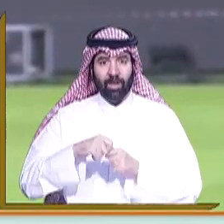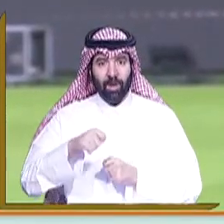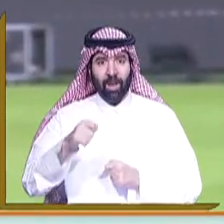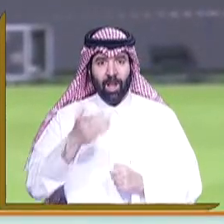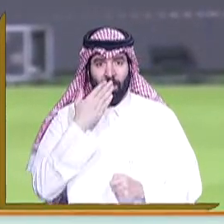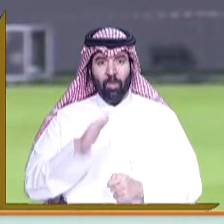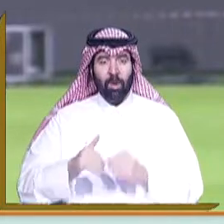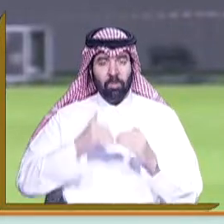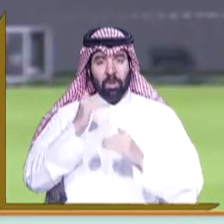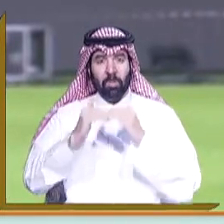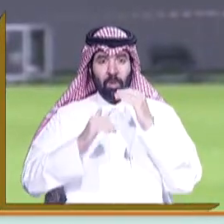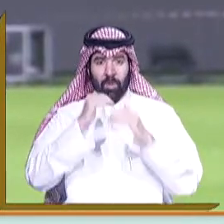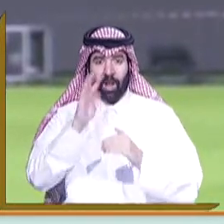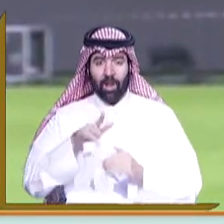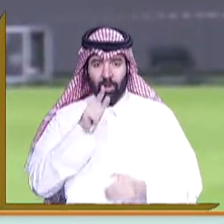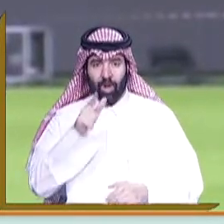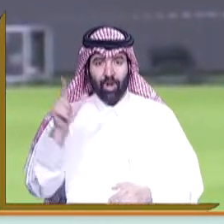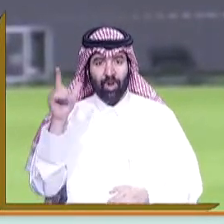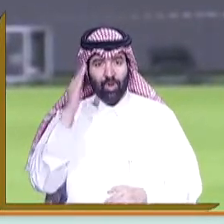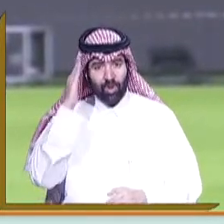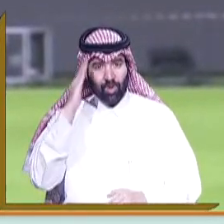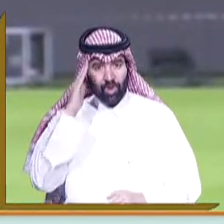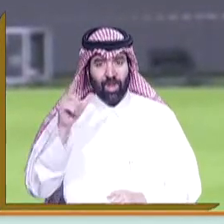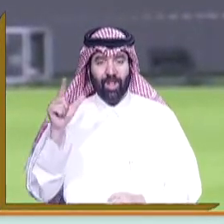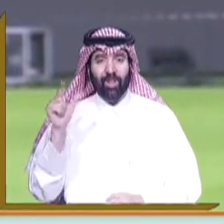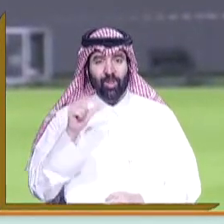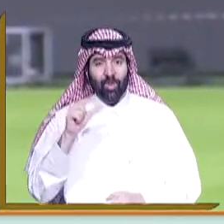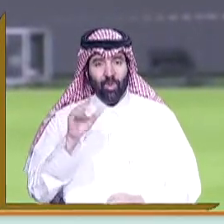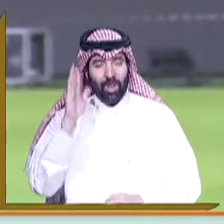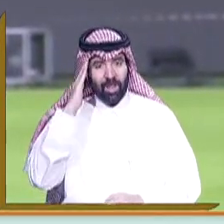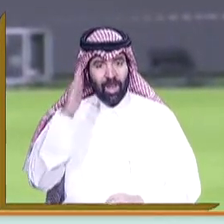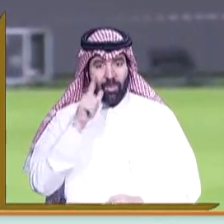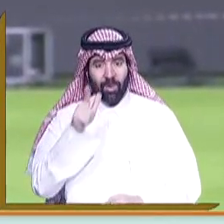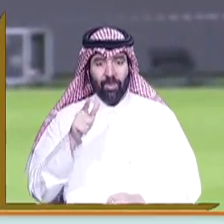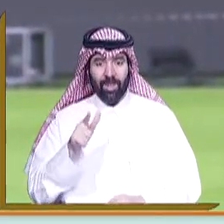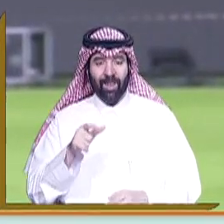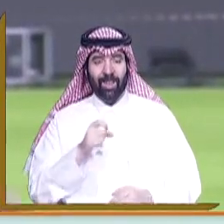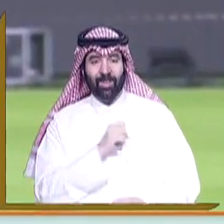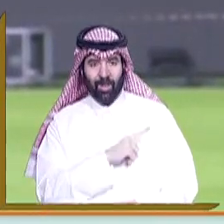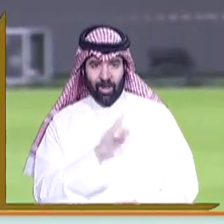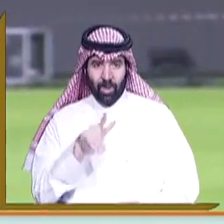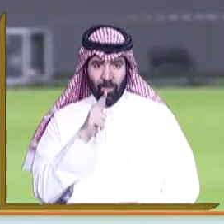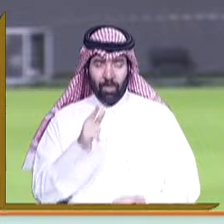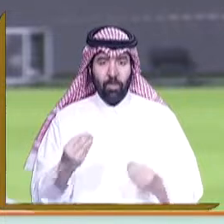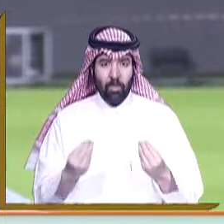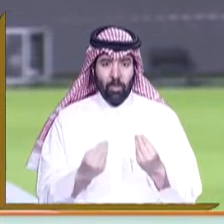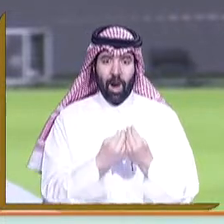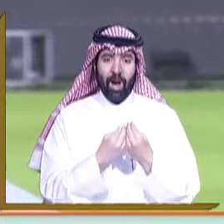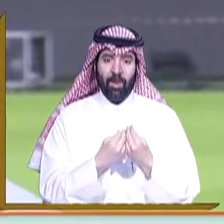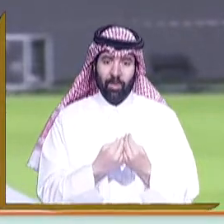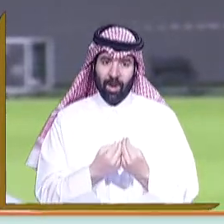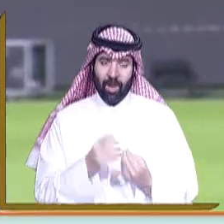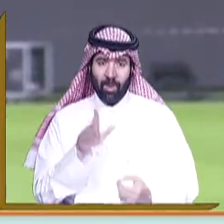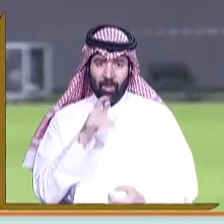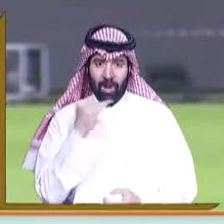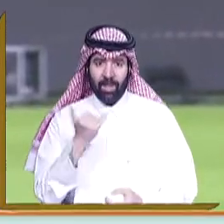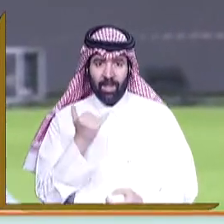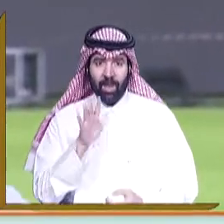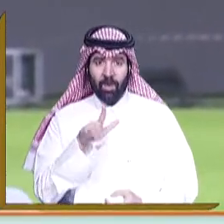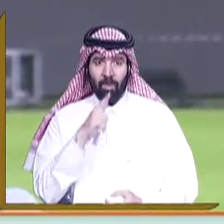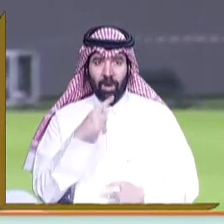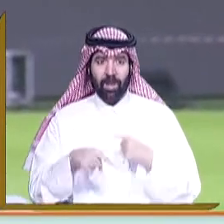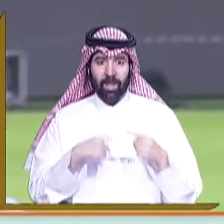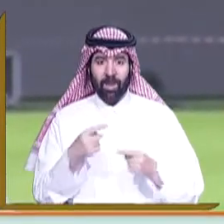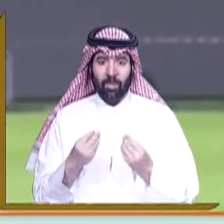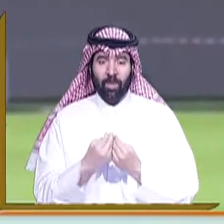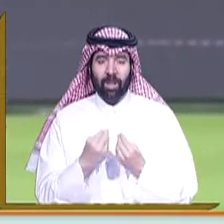رب. ونشكر الدكتور عبد العزيز رئيس المجلس العلمي حتى ما خلانا في تخرجنا، وكان حريص أن يكون موجودين، هو يعتبر المؤسسة تخرج